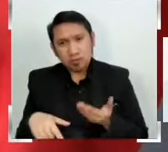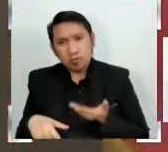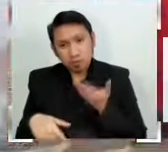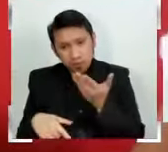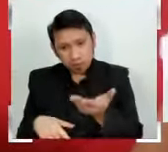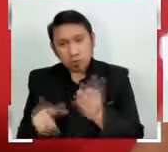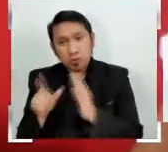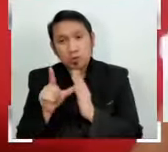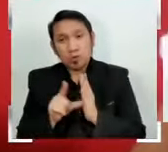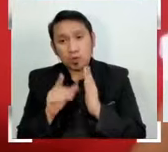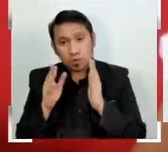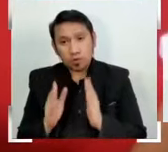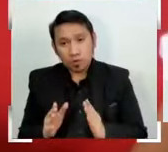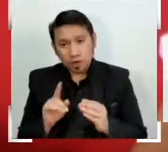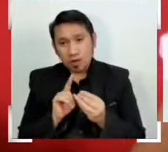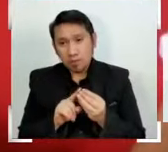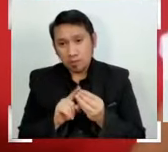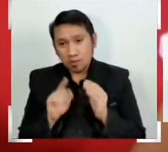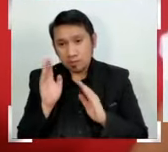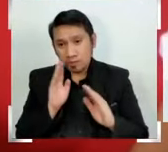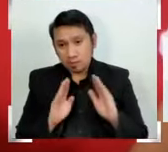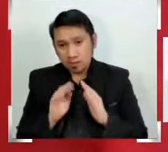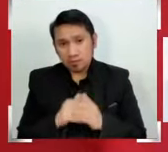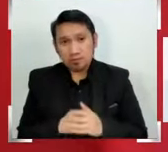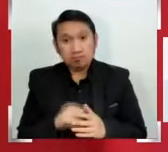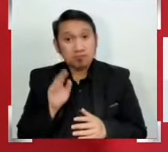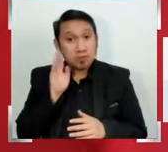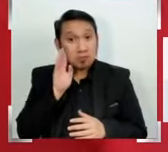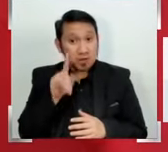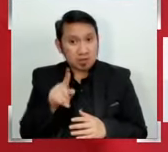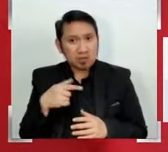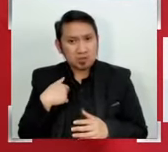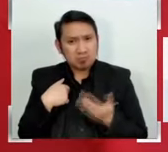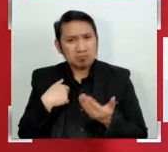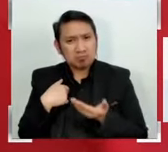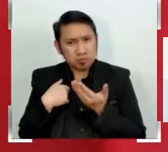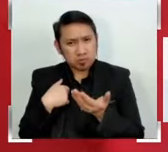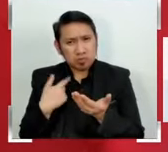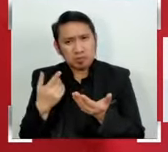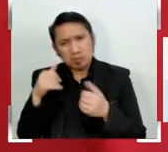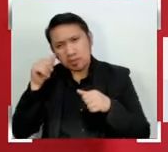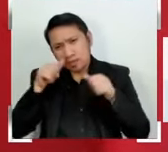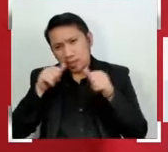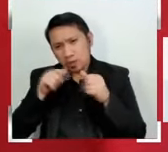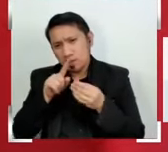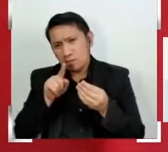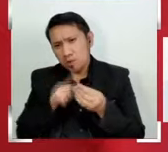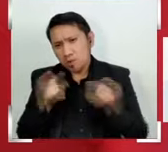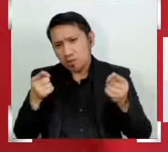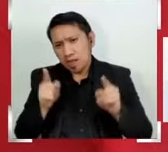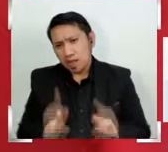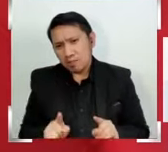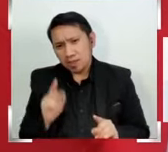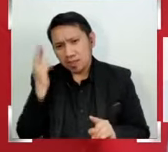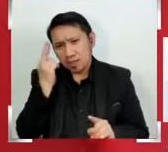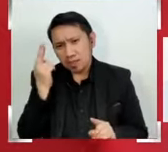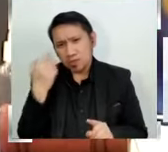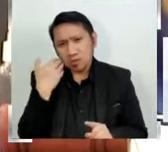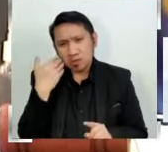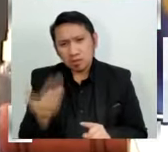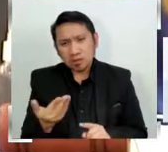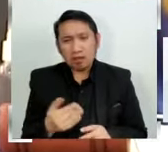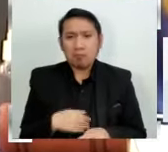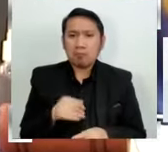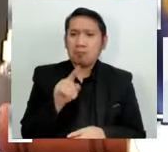sa issue. Mga kapatid ng pumanaw na general ang naglabas ng mga pagdududa sa sinapit ni Cascolan. Kine-question nila kung